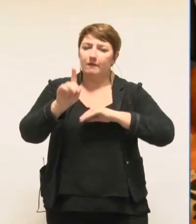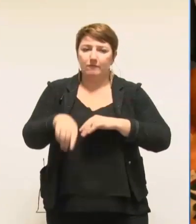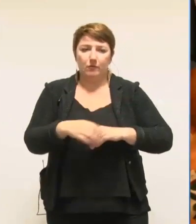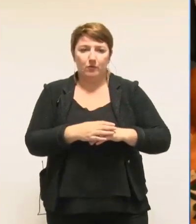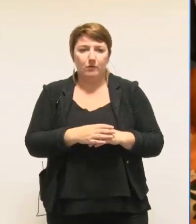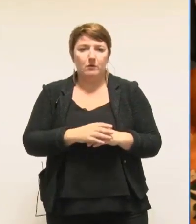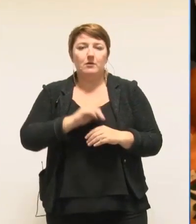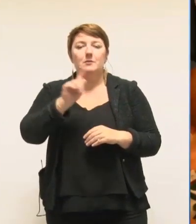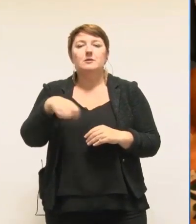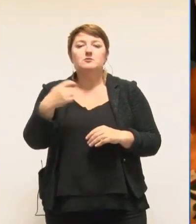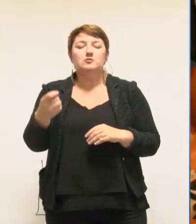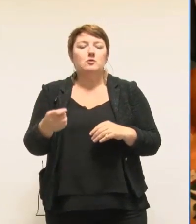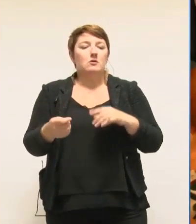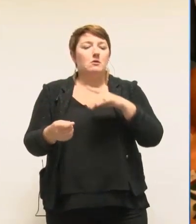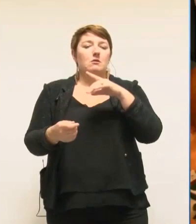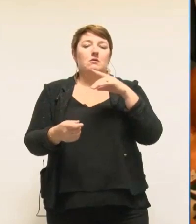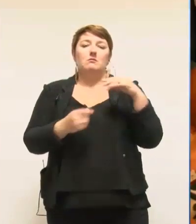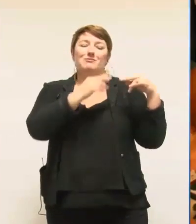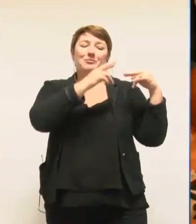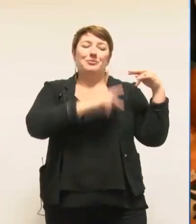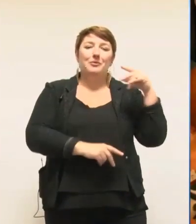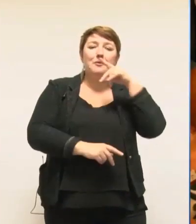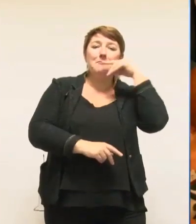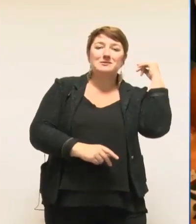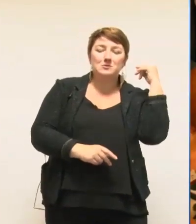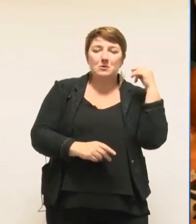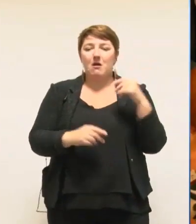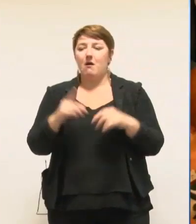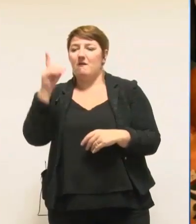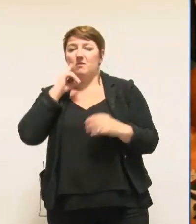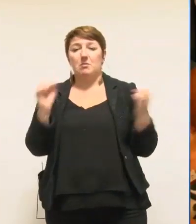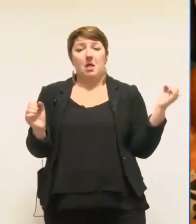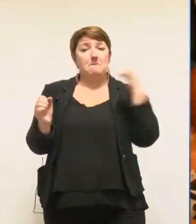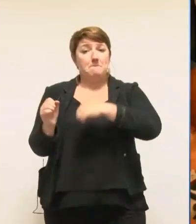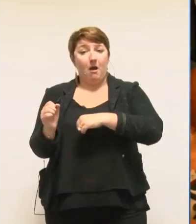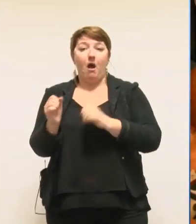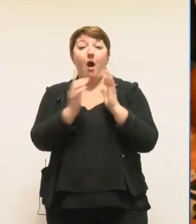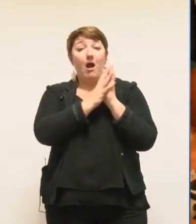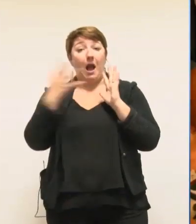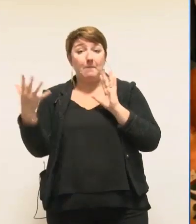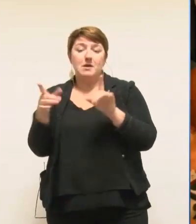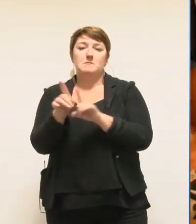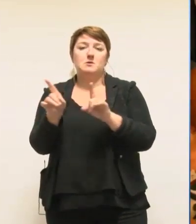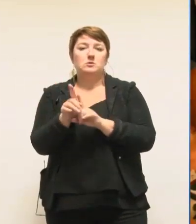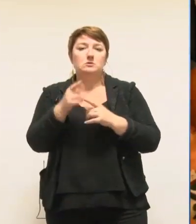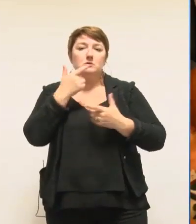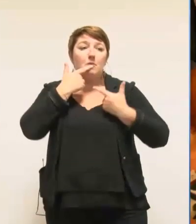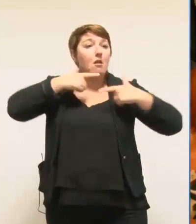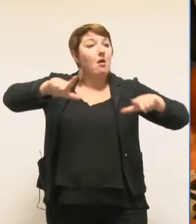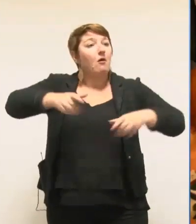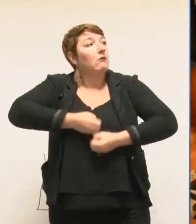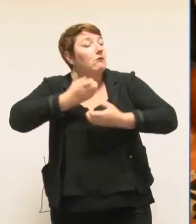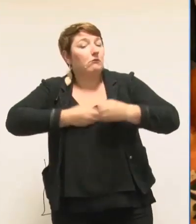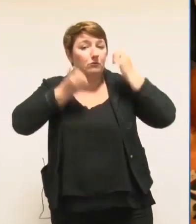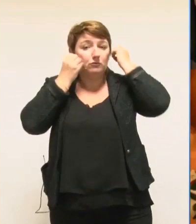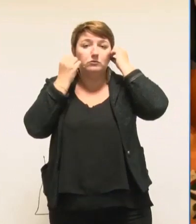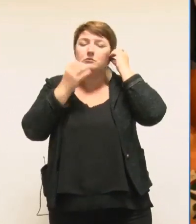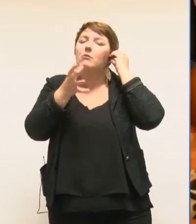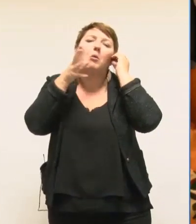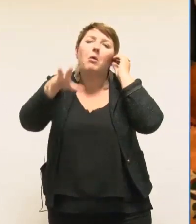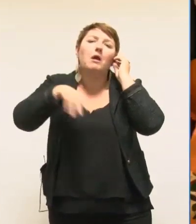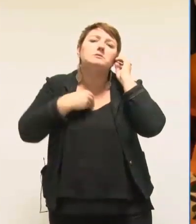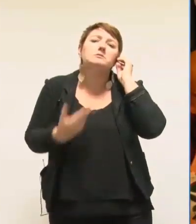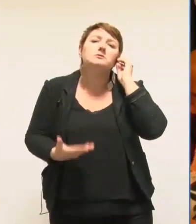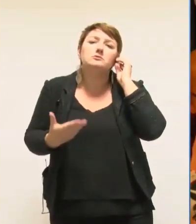du masculin sur le féminin, non seulement dans la grammaire, mais dans le langage courant, n'est plus acceptable aujourd'hui, à l'heure où on